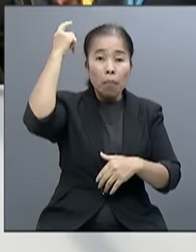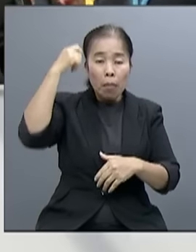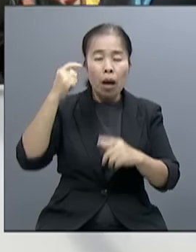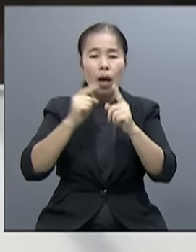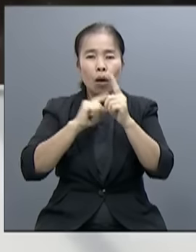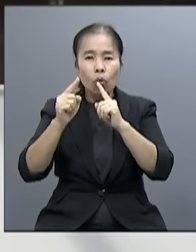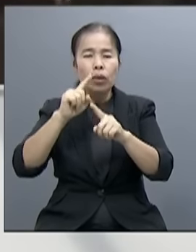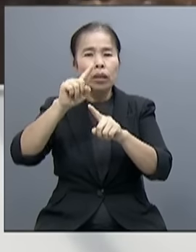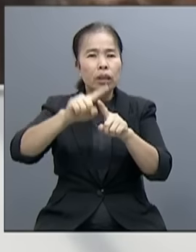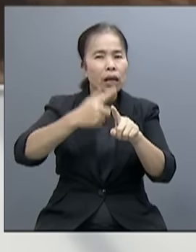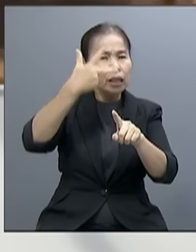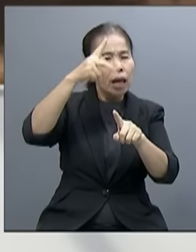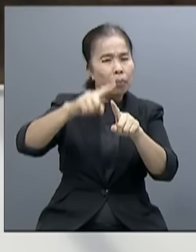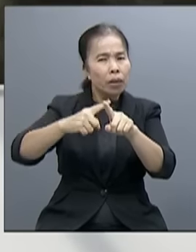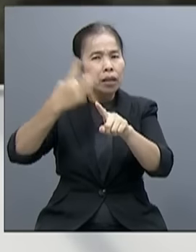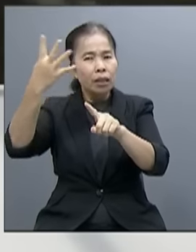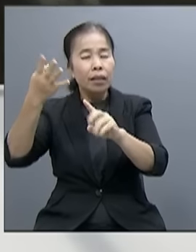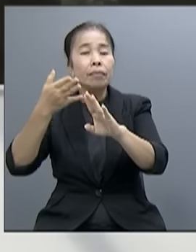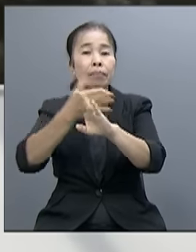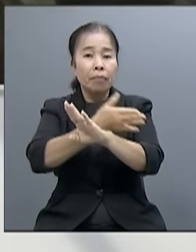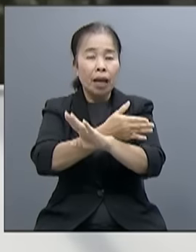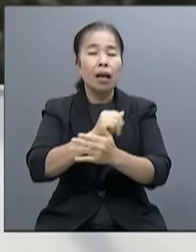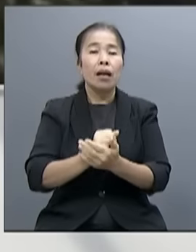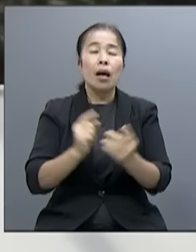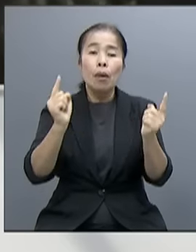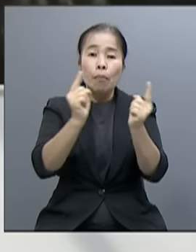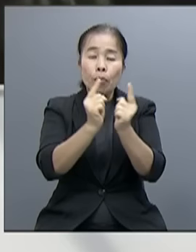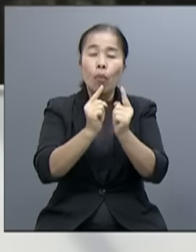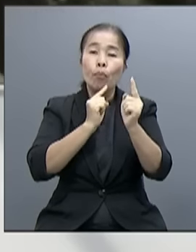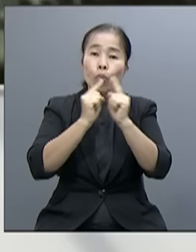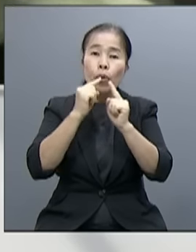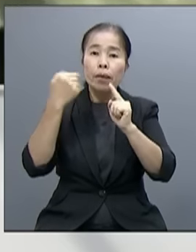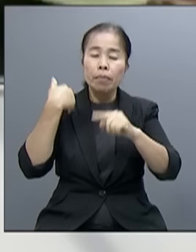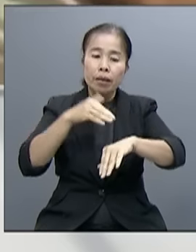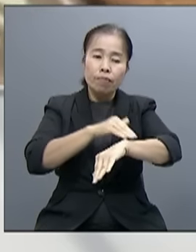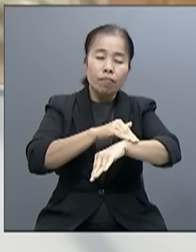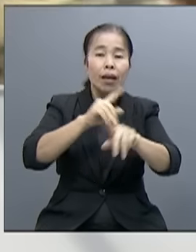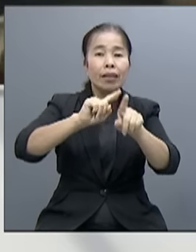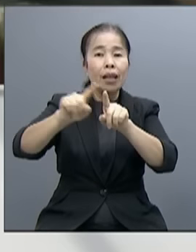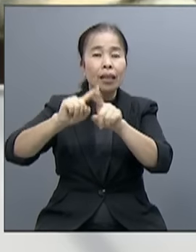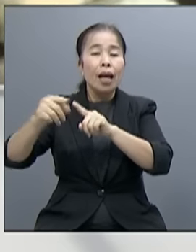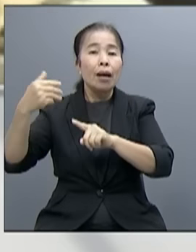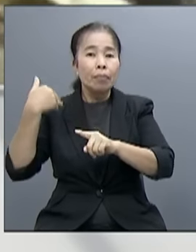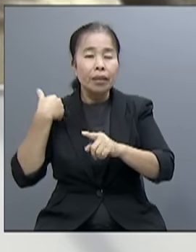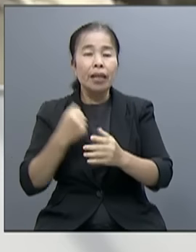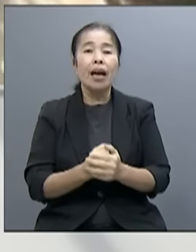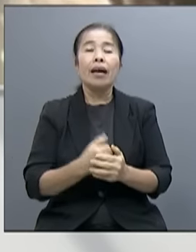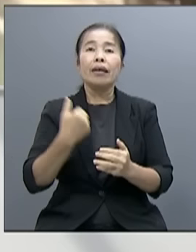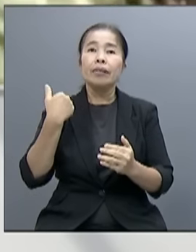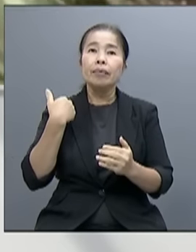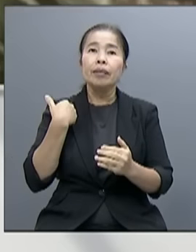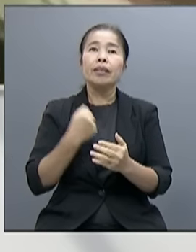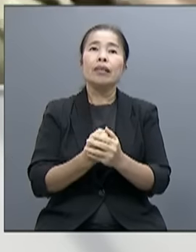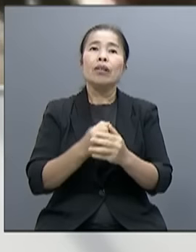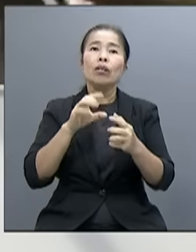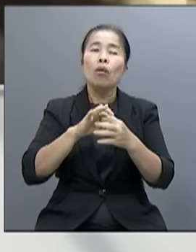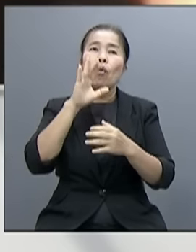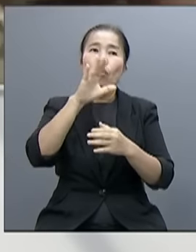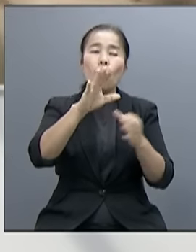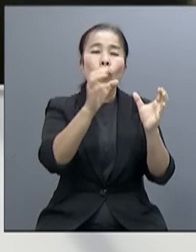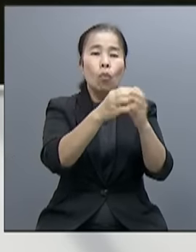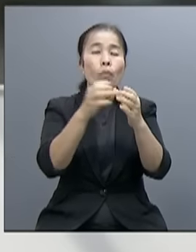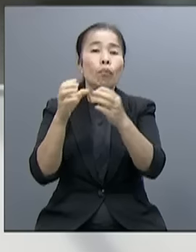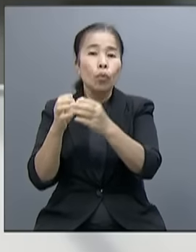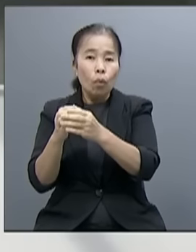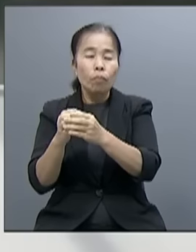คมและเมษายนที่ผ่านมาค่ะการพบปะเนี่ยมีกลุ่มชาติพันธุ์ต่างๆไม่ว่าจะเป็นสหภาพแห่งชาติกะเหรี่ยงหรือว่า KNU สภากอบ